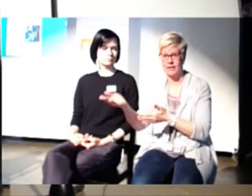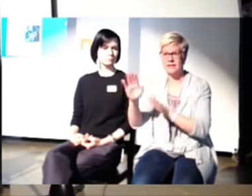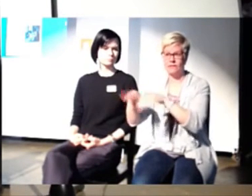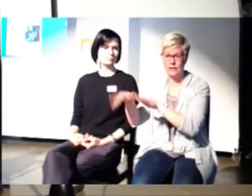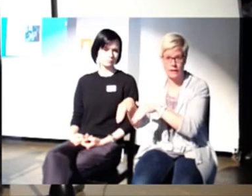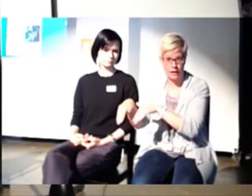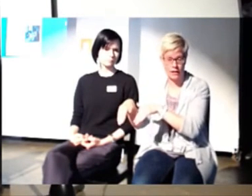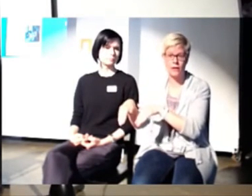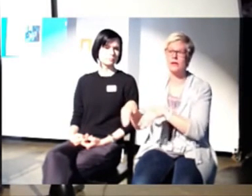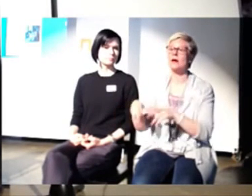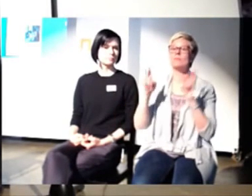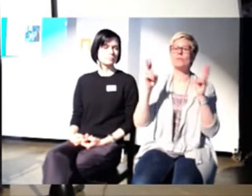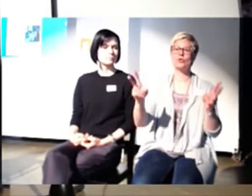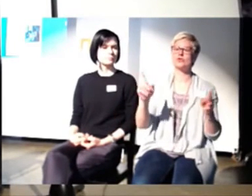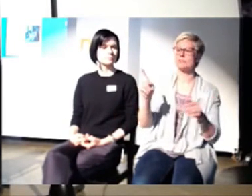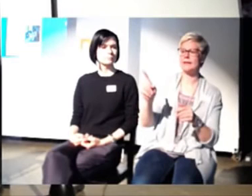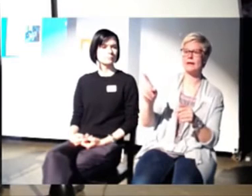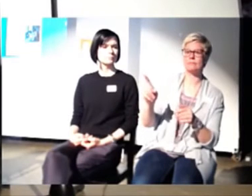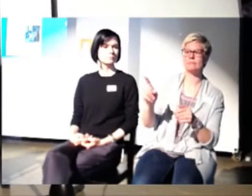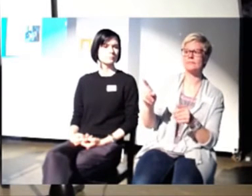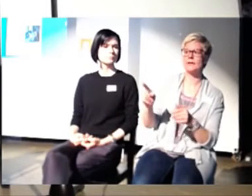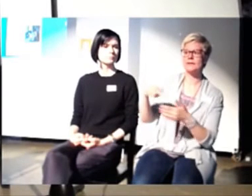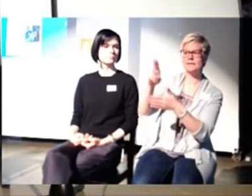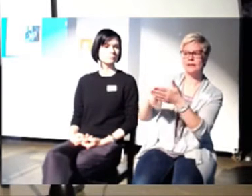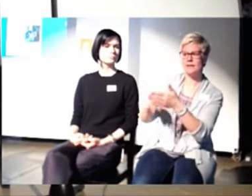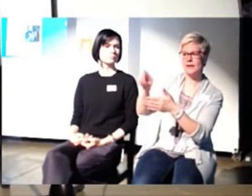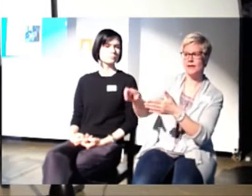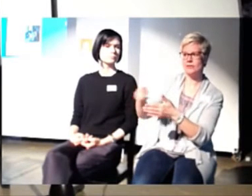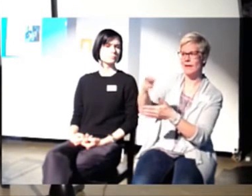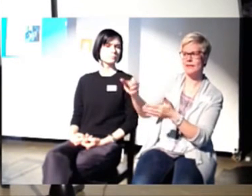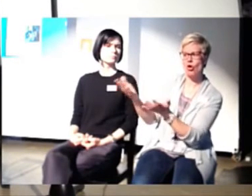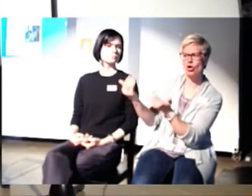vaihtelee suuresti, mitä ne odottaa taiteilijoilta sitten.